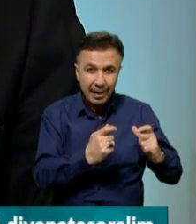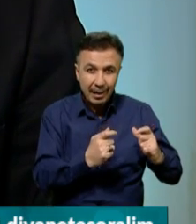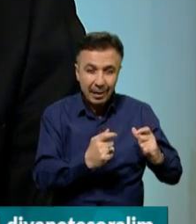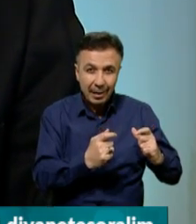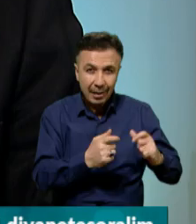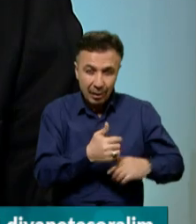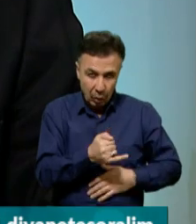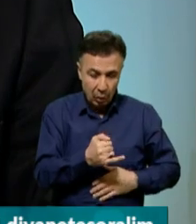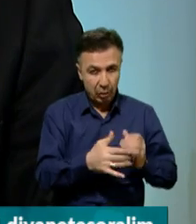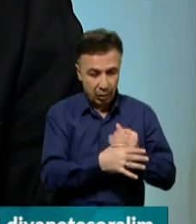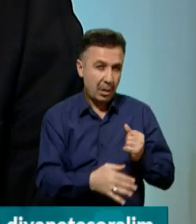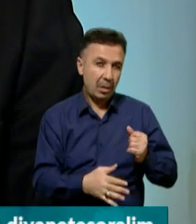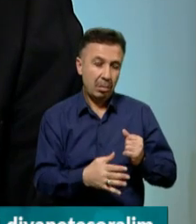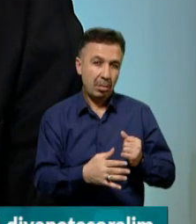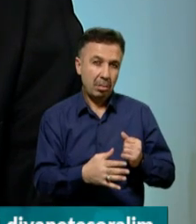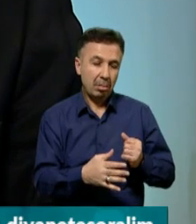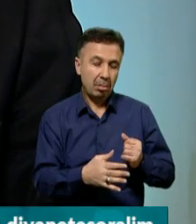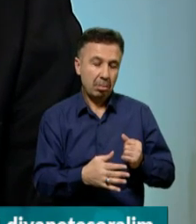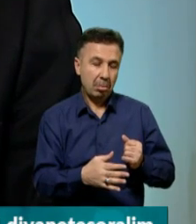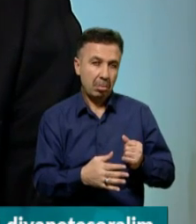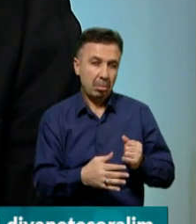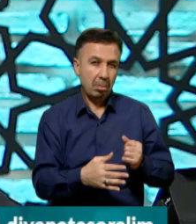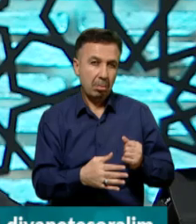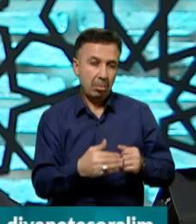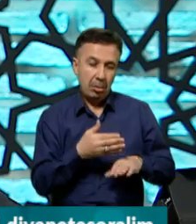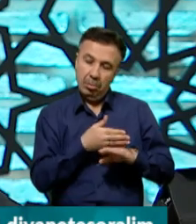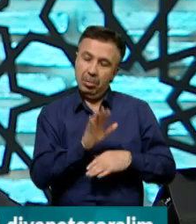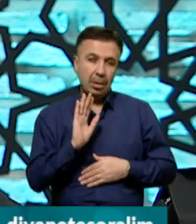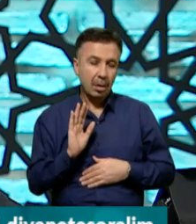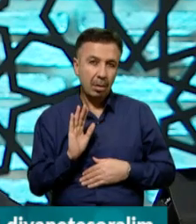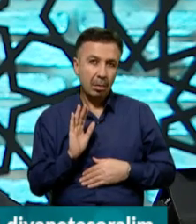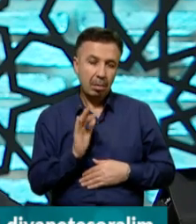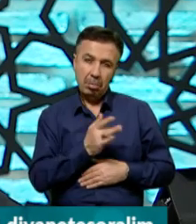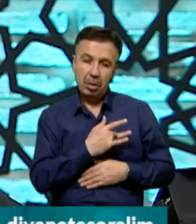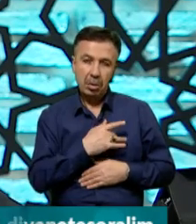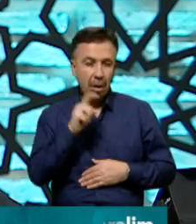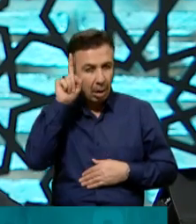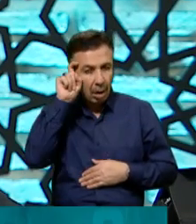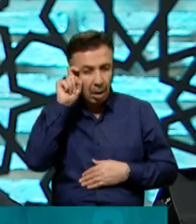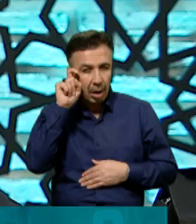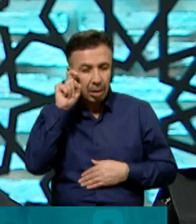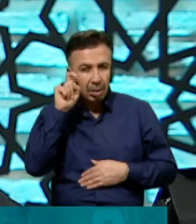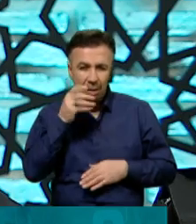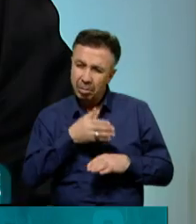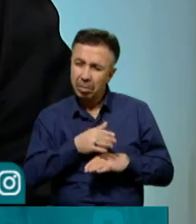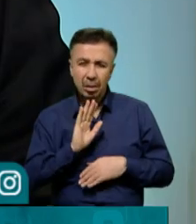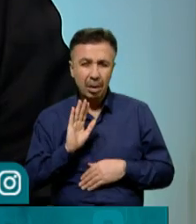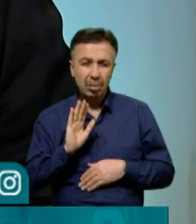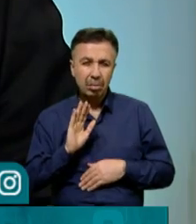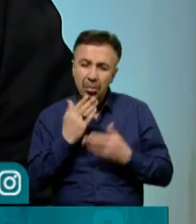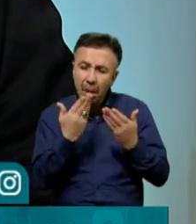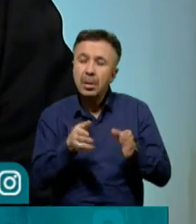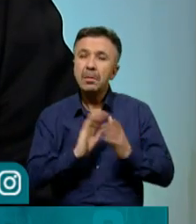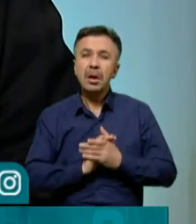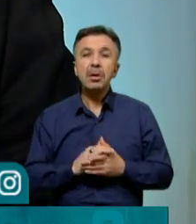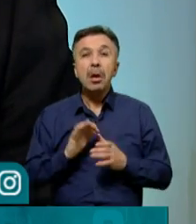Muhtemelen değildir. Hayır, asla böyle bir şeyi ne akıl kabul eder, ne vicdan kabul eder, ne de bunu insanın kendisi kabul eder. Böyle bir